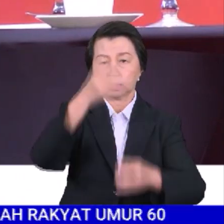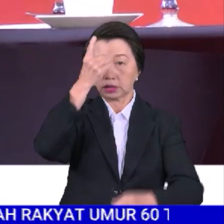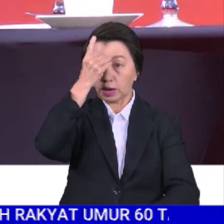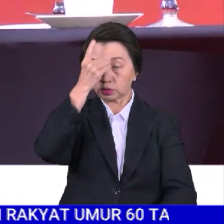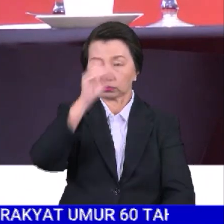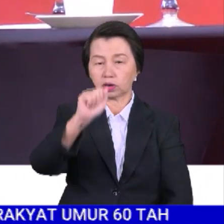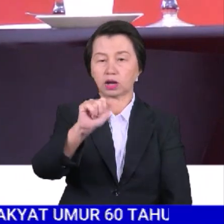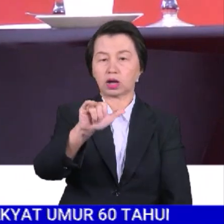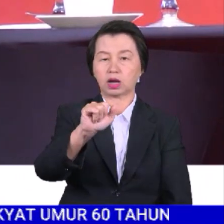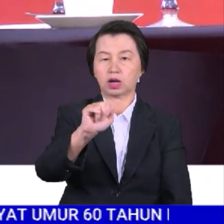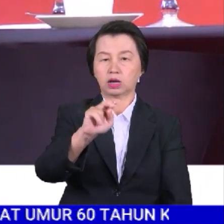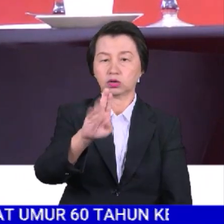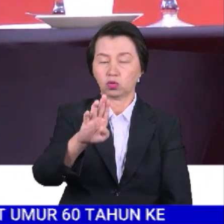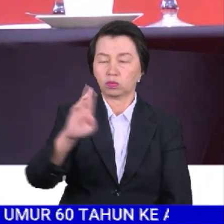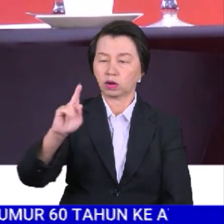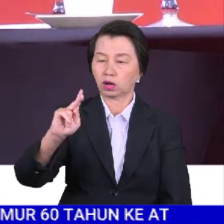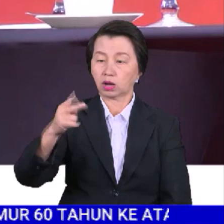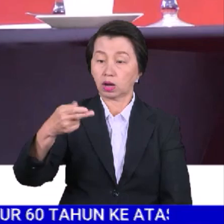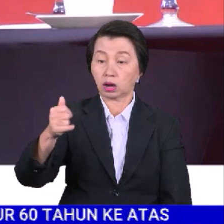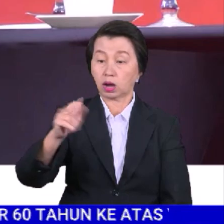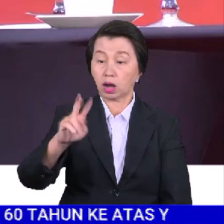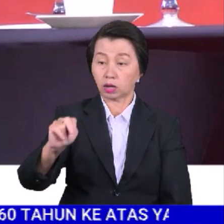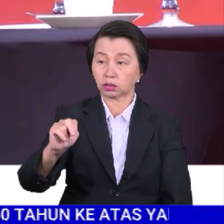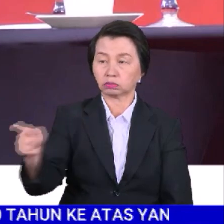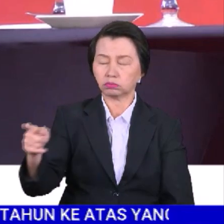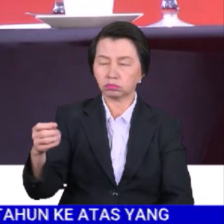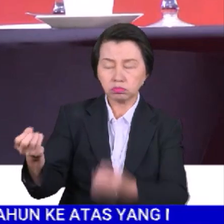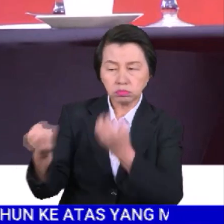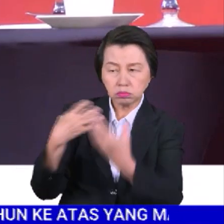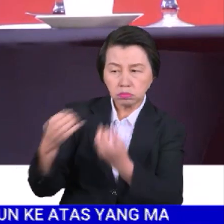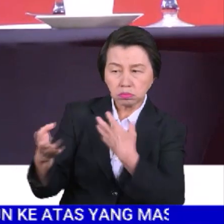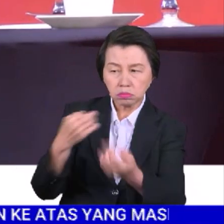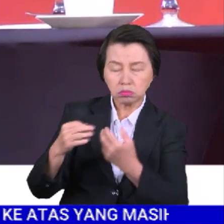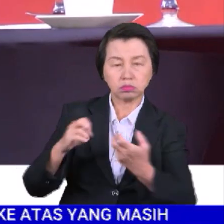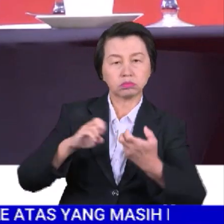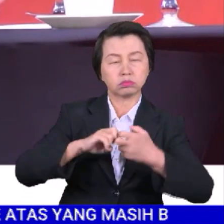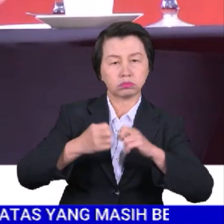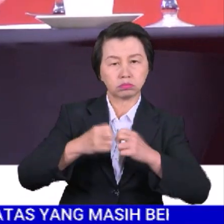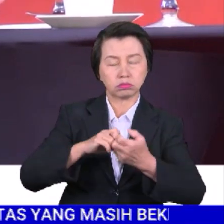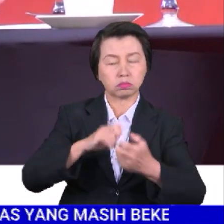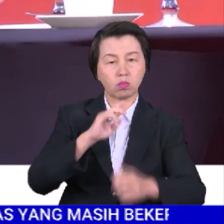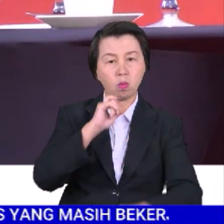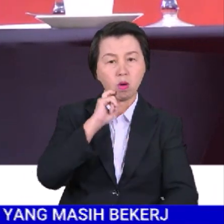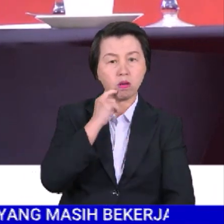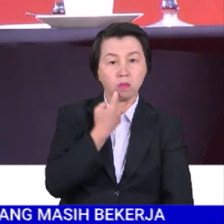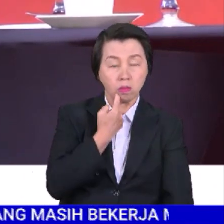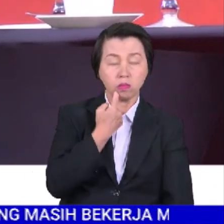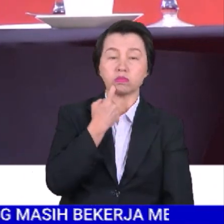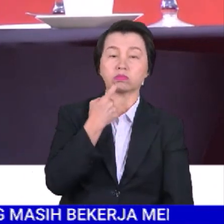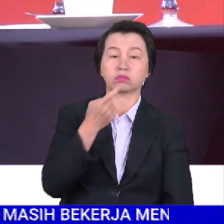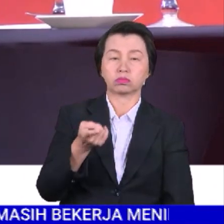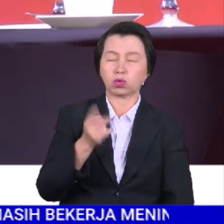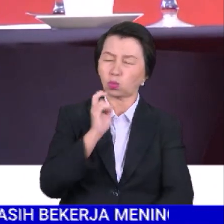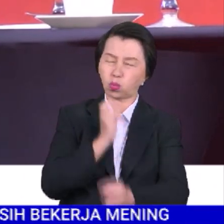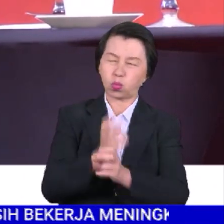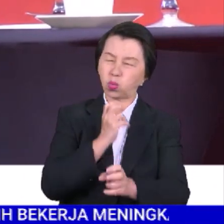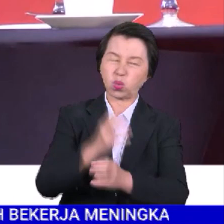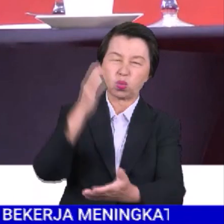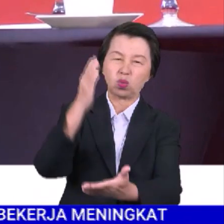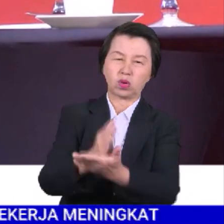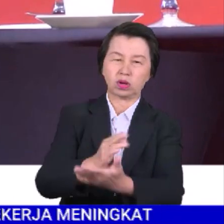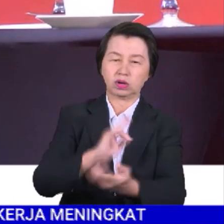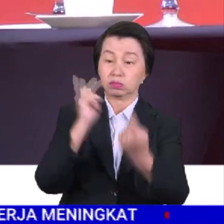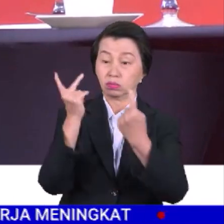Ya. Itu dia bagi gambaran yang tentang permasalahan yang agak serius yang sukar ditangani